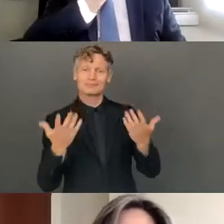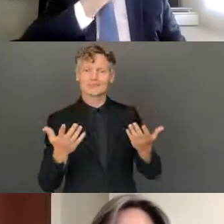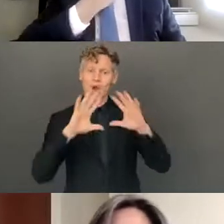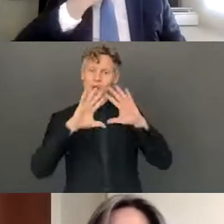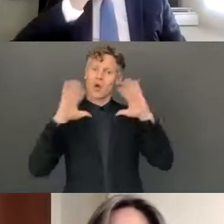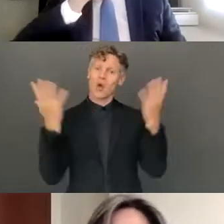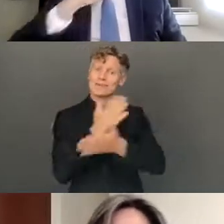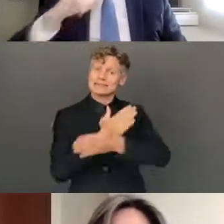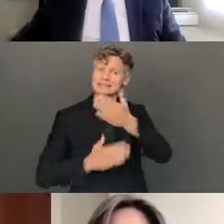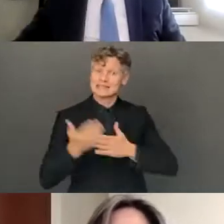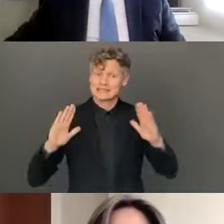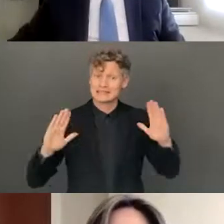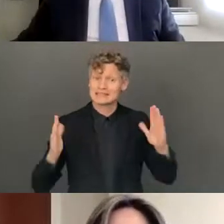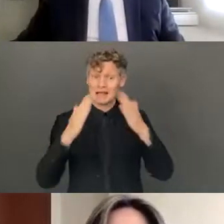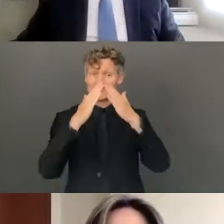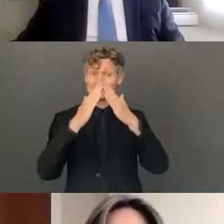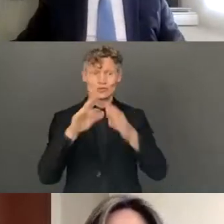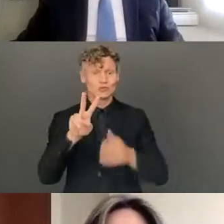février 2022.